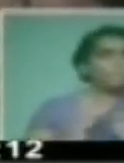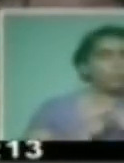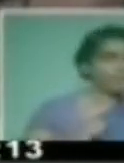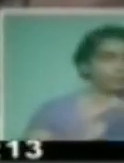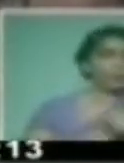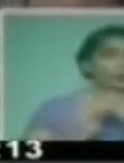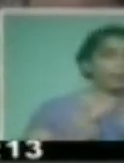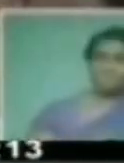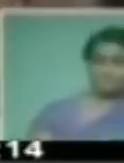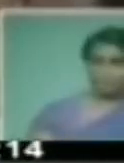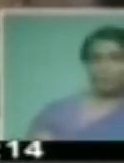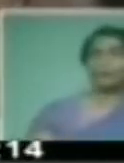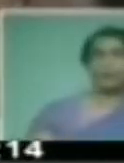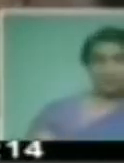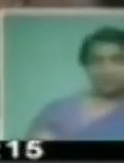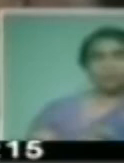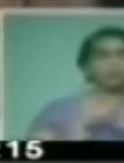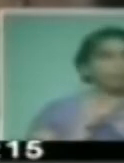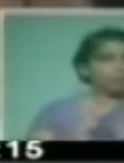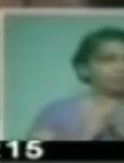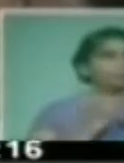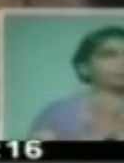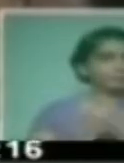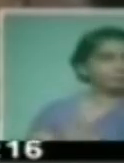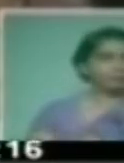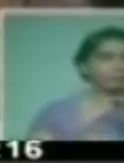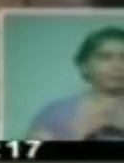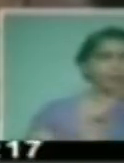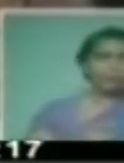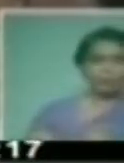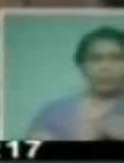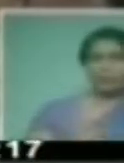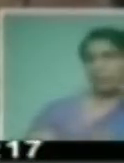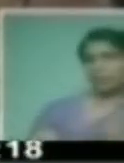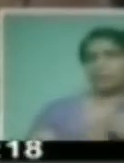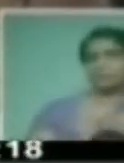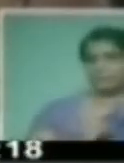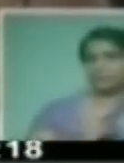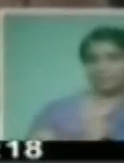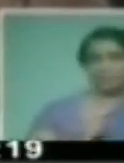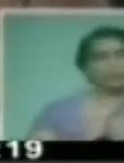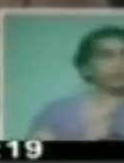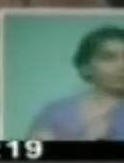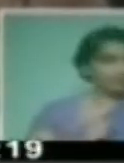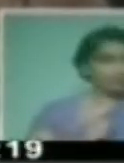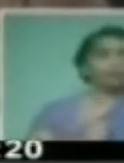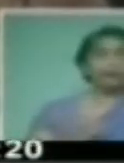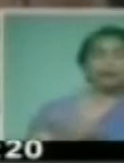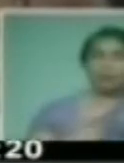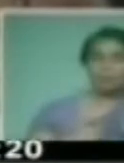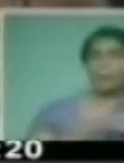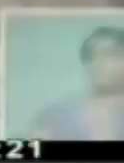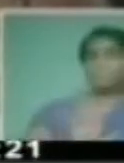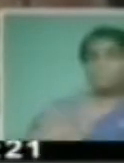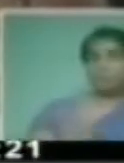இவ்வாறான சுமையை தொடர்ந்தும் மக்கள் மீது சுமத்த முடியாது. இதனால் குறித்த நிறுவனங்களை மறுசீரமைப்பு செய்து நாட்டுக்கு சுமையற்ற நிலையை உருவாக்க வேண்டும். எதிர்வரும்